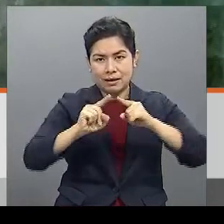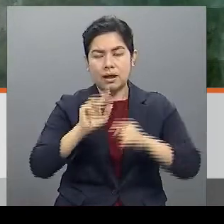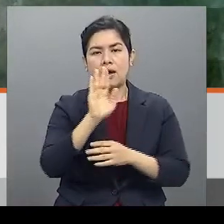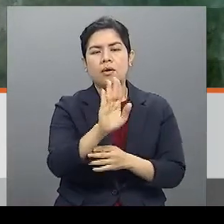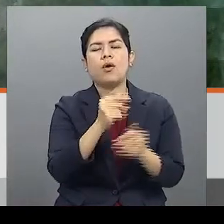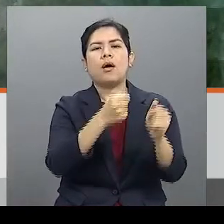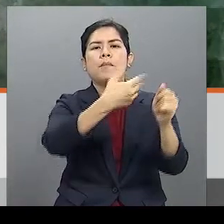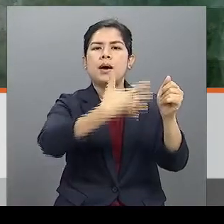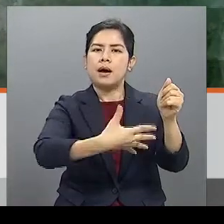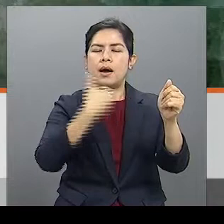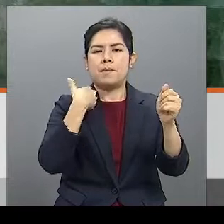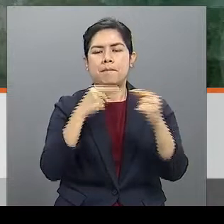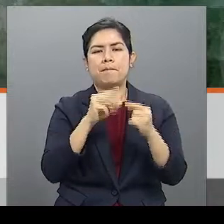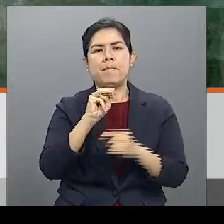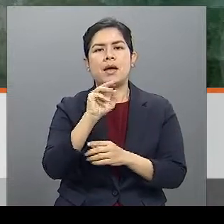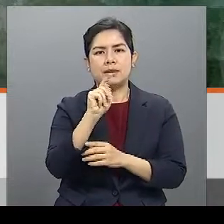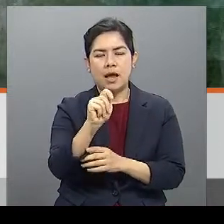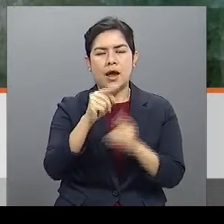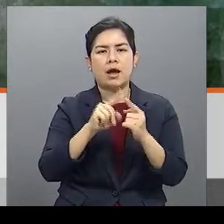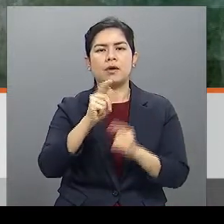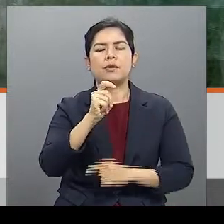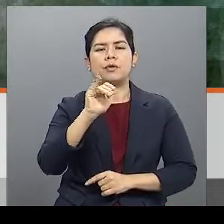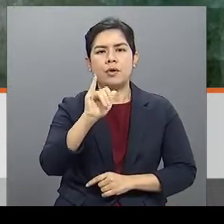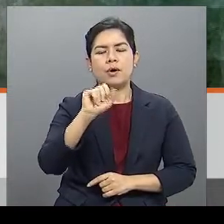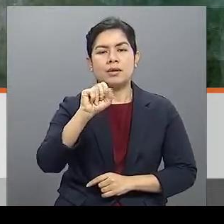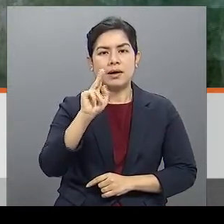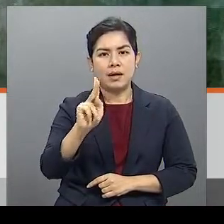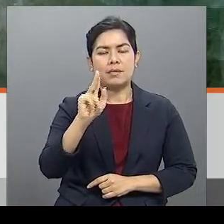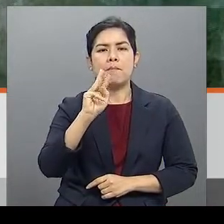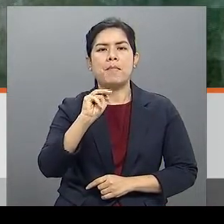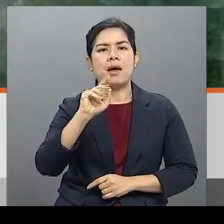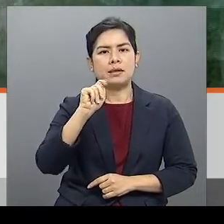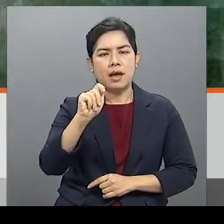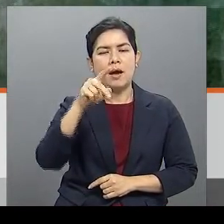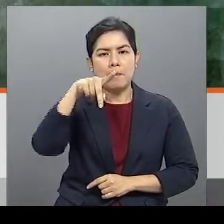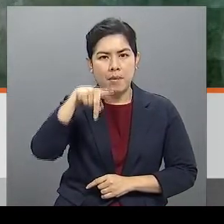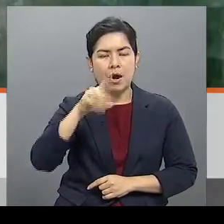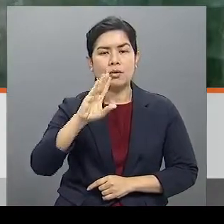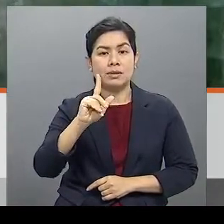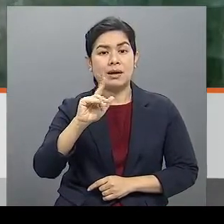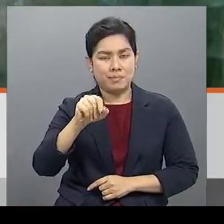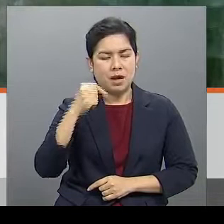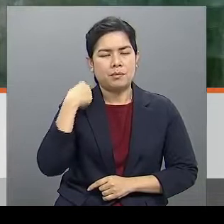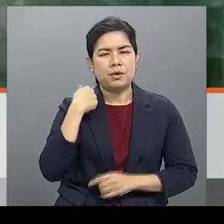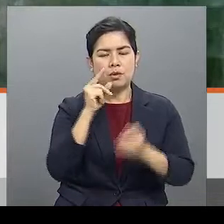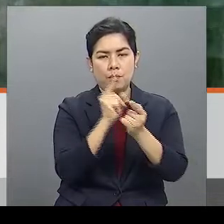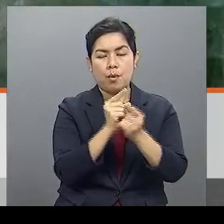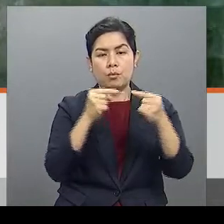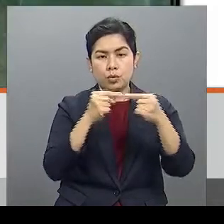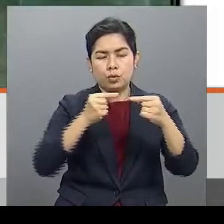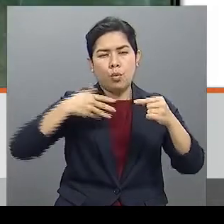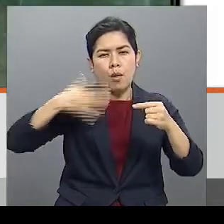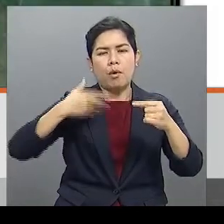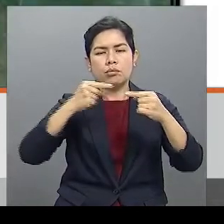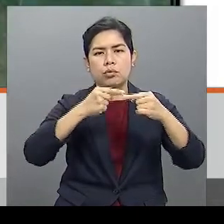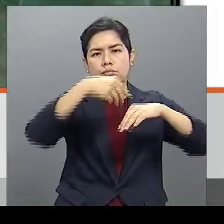ภอแม่แตงดอยสะเก็ดเชียงดาวพร้าวและอำเภอชัยปราการพบจุดความร้อนมากถึง15จุดซึ่งในอำเภอดอย